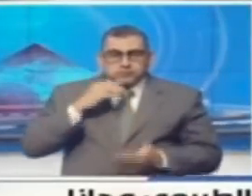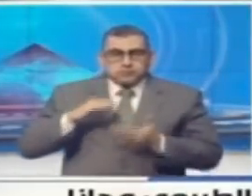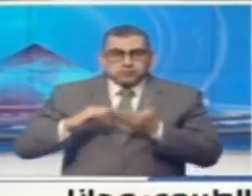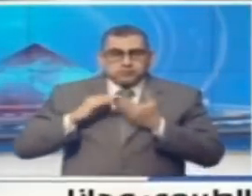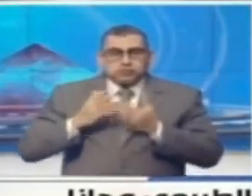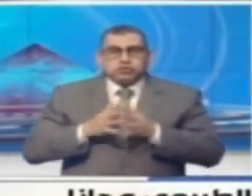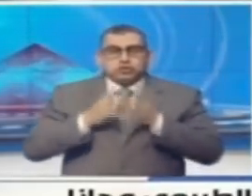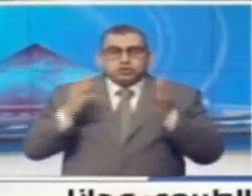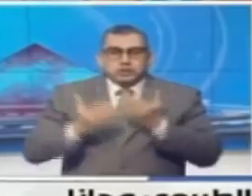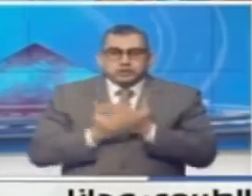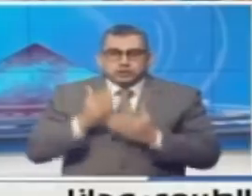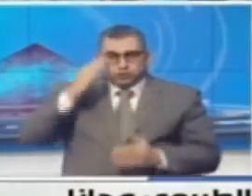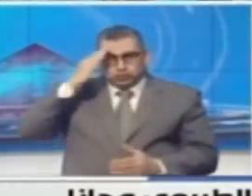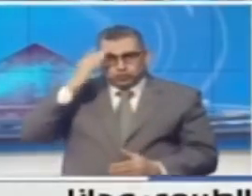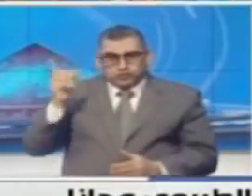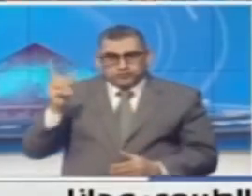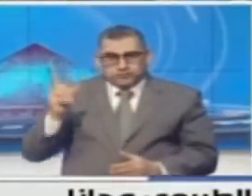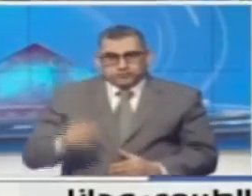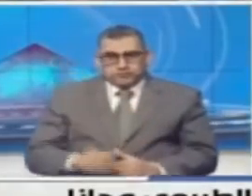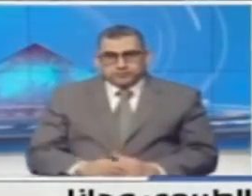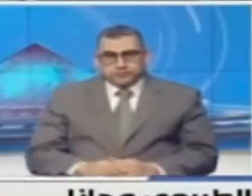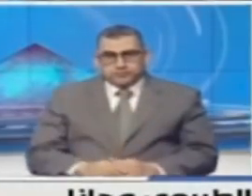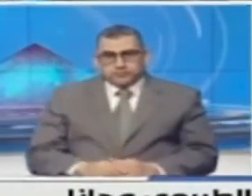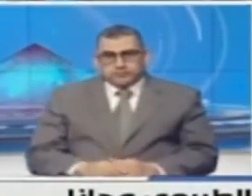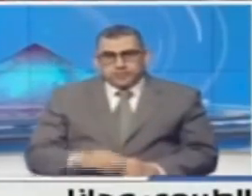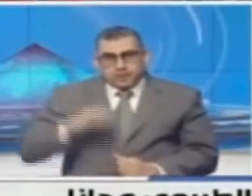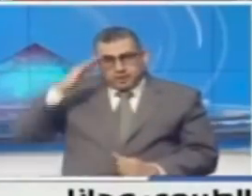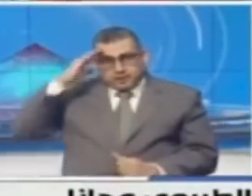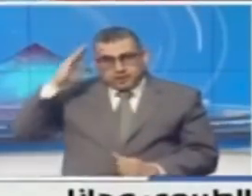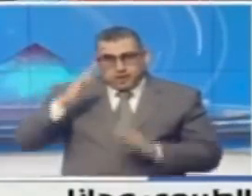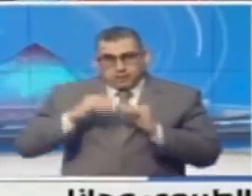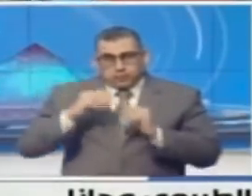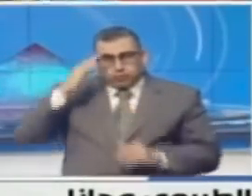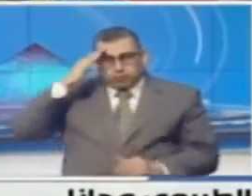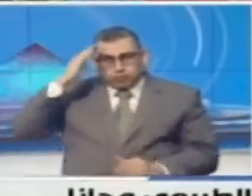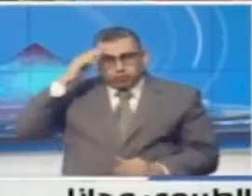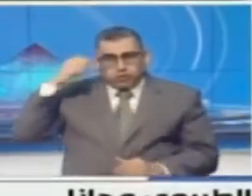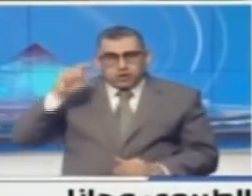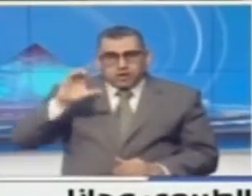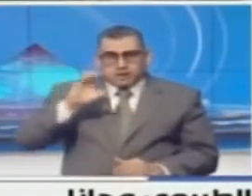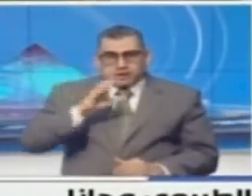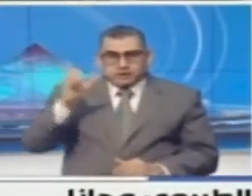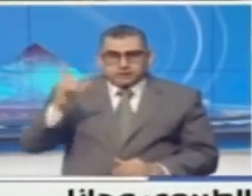حاجة جديدة يعني صراحة. يا مصر متشكرين يا رئيس.